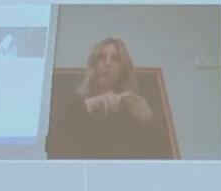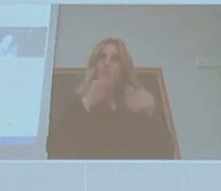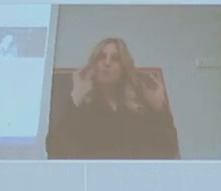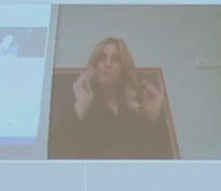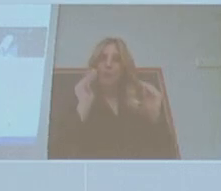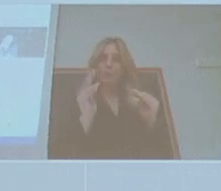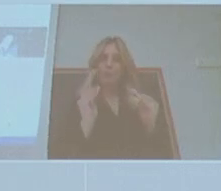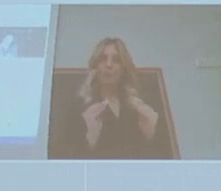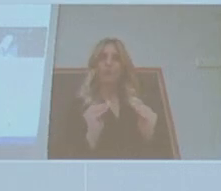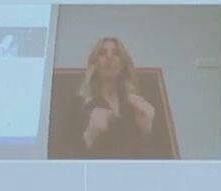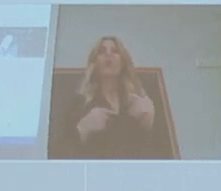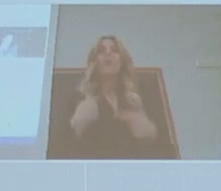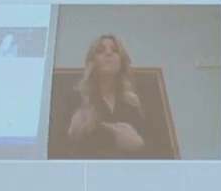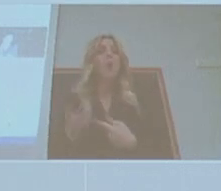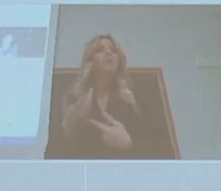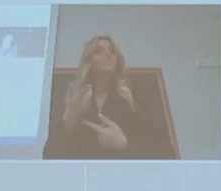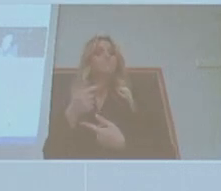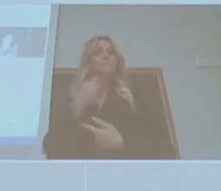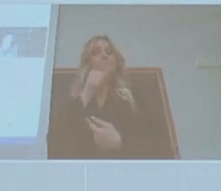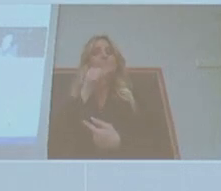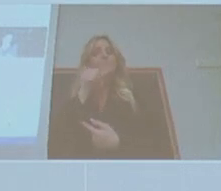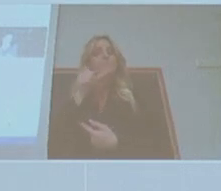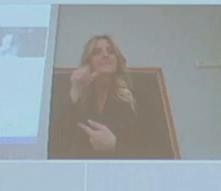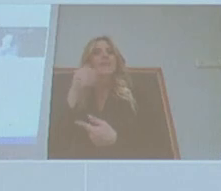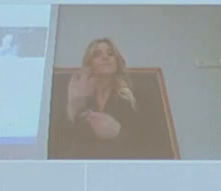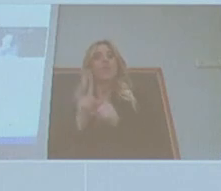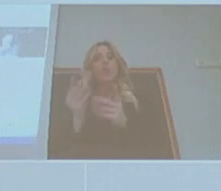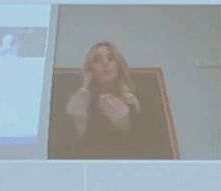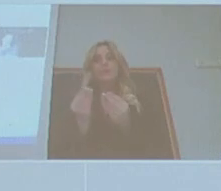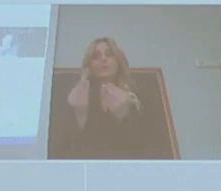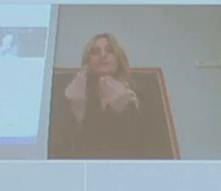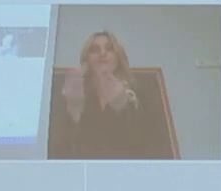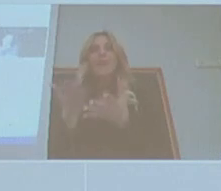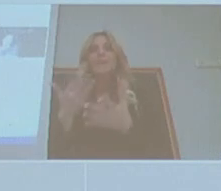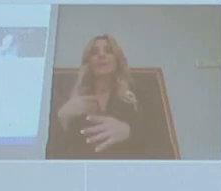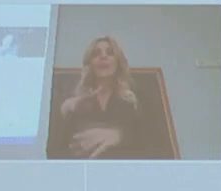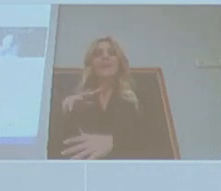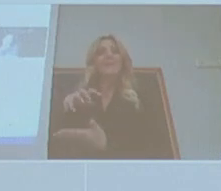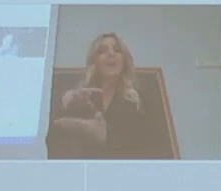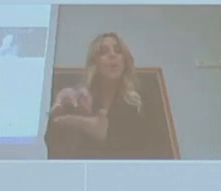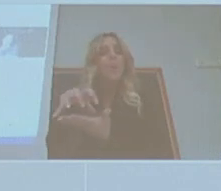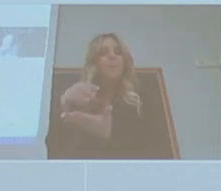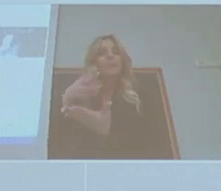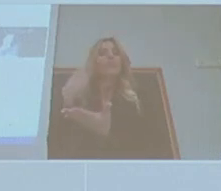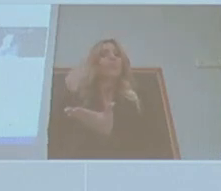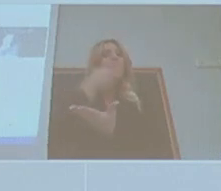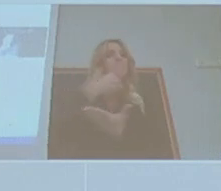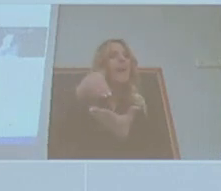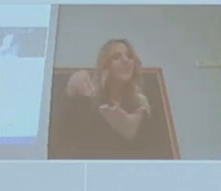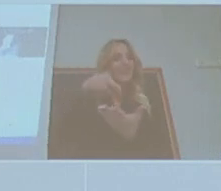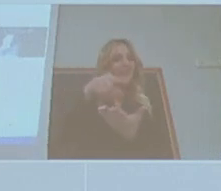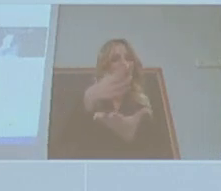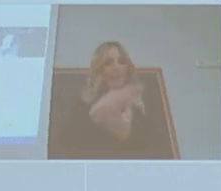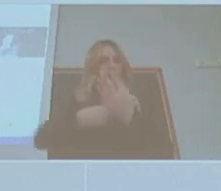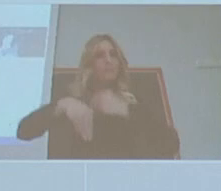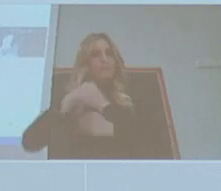e poi un sistema volto al riutilizzo, al recupero, al riciclo dei materiali